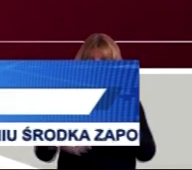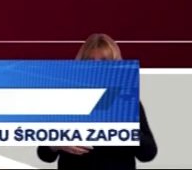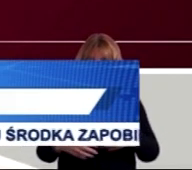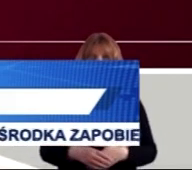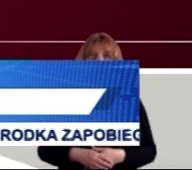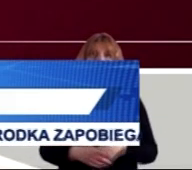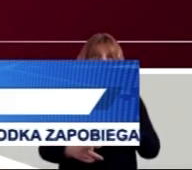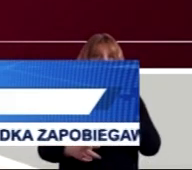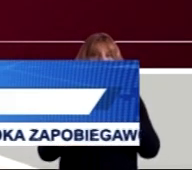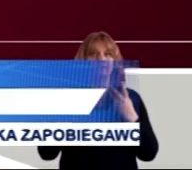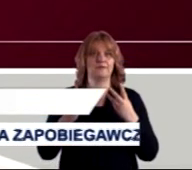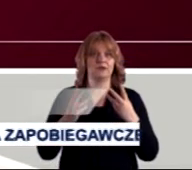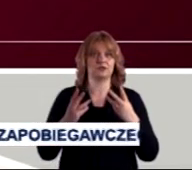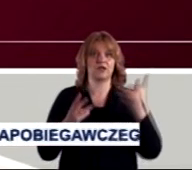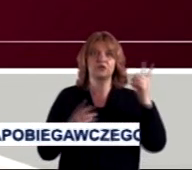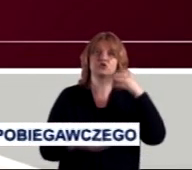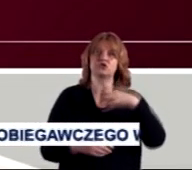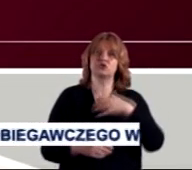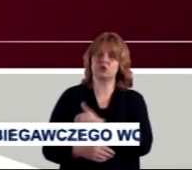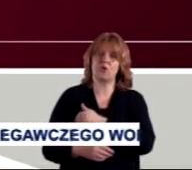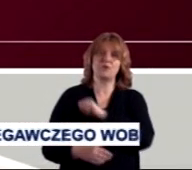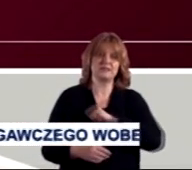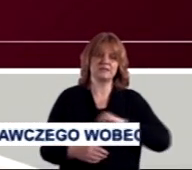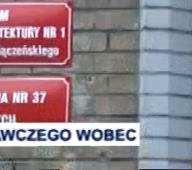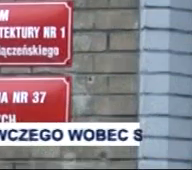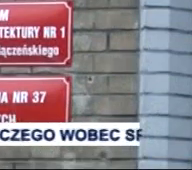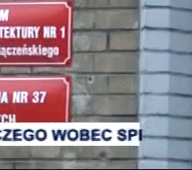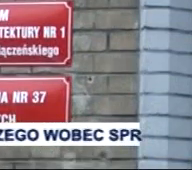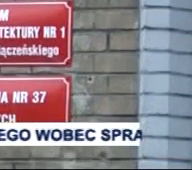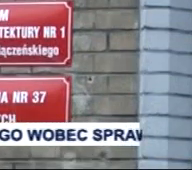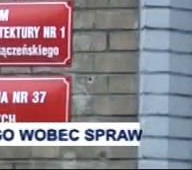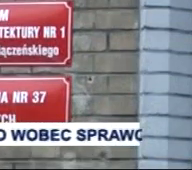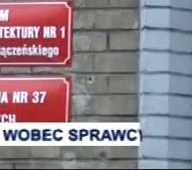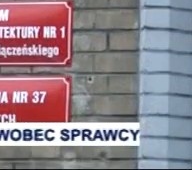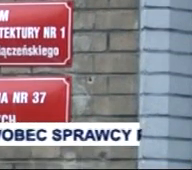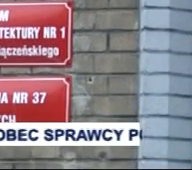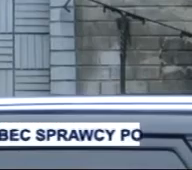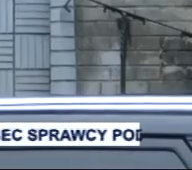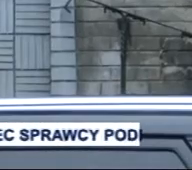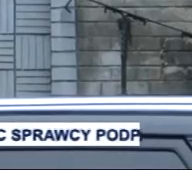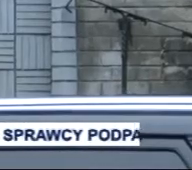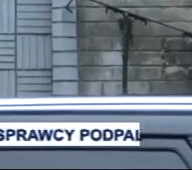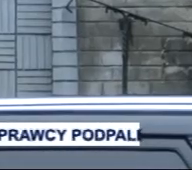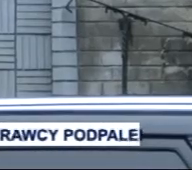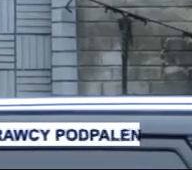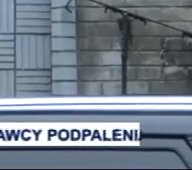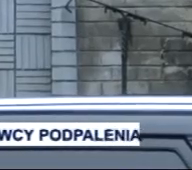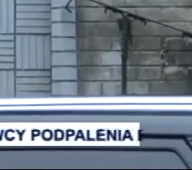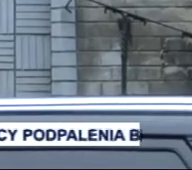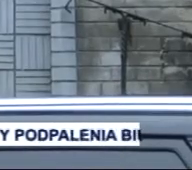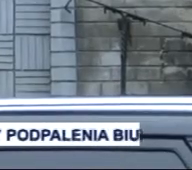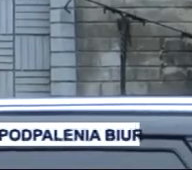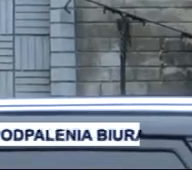szkole. To jest istotne, dlatego że szkoły same decydują, jak ten egzamin przeprowadzać. Na przeprowadzenie próbnych egzaminów maturalnych zdecydowało się